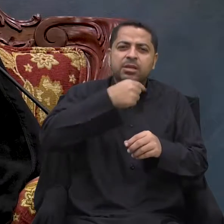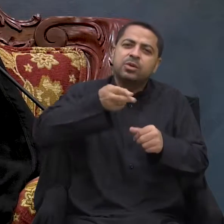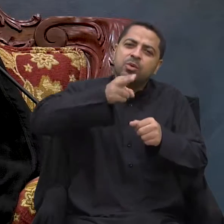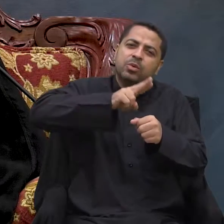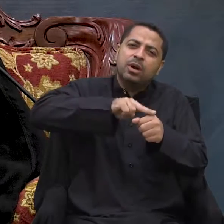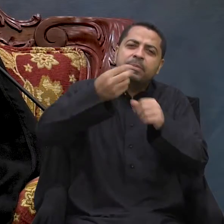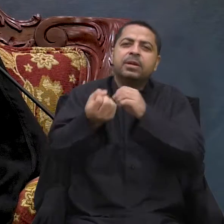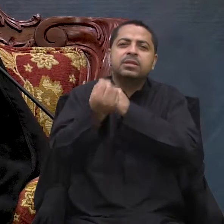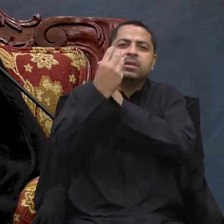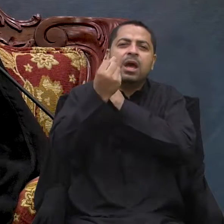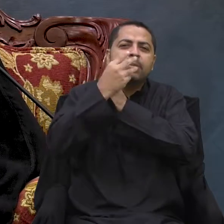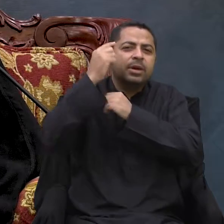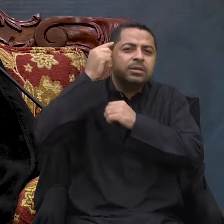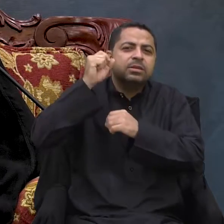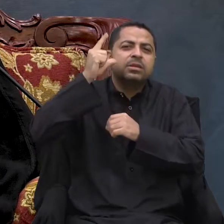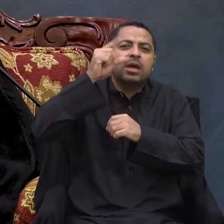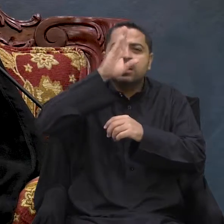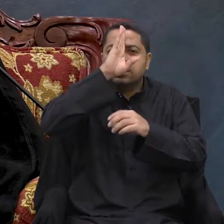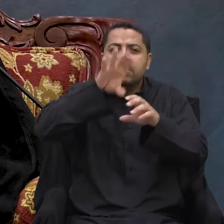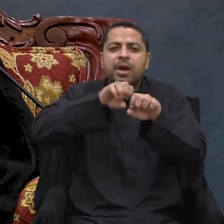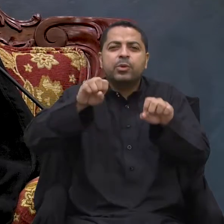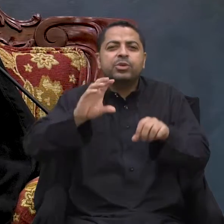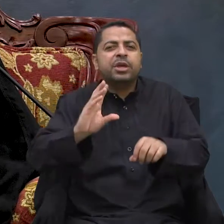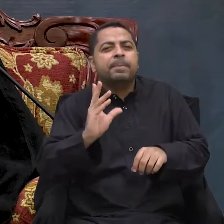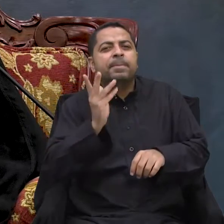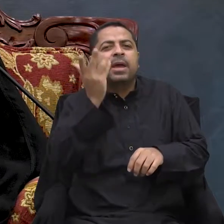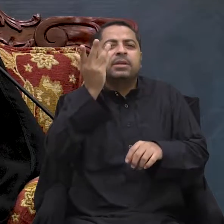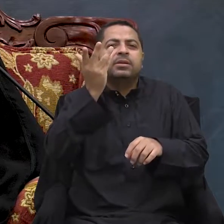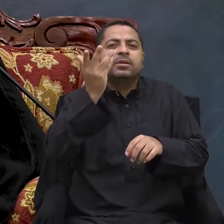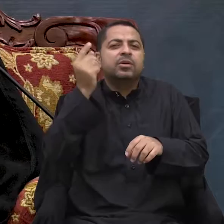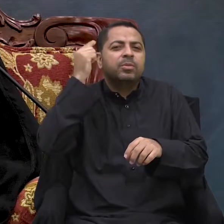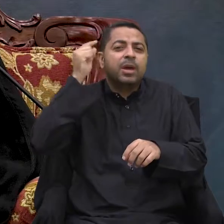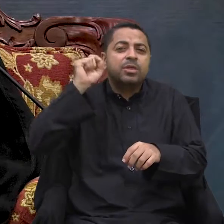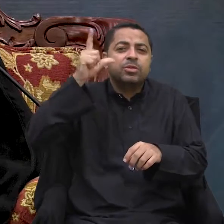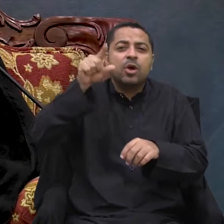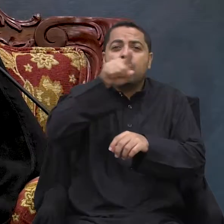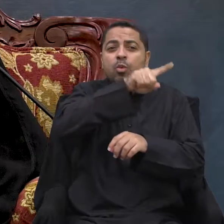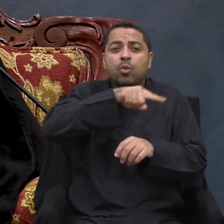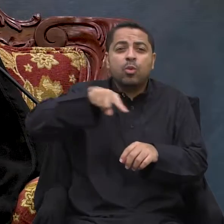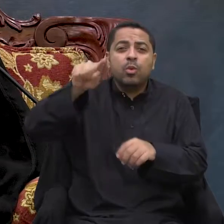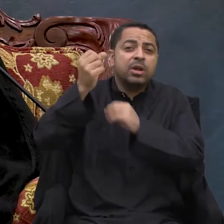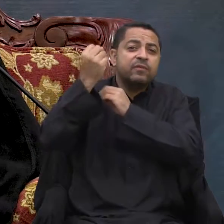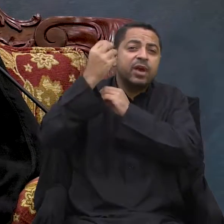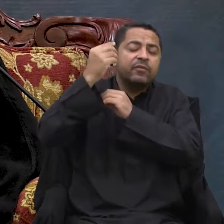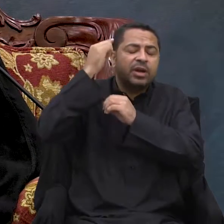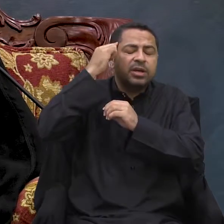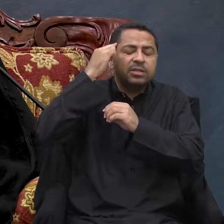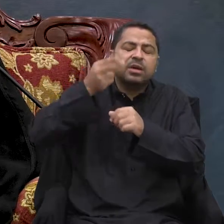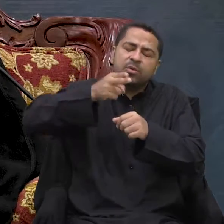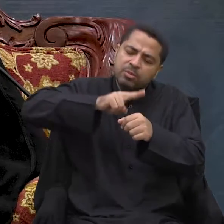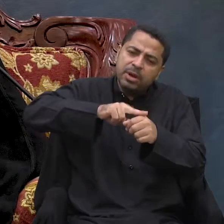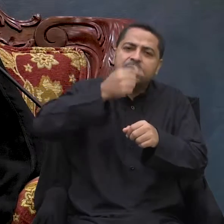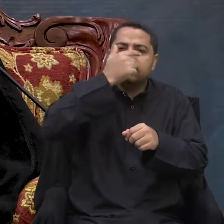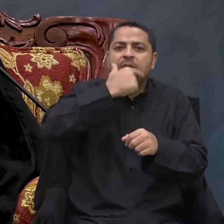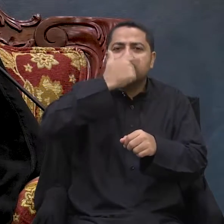العبرة والعبرة وبين المعرفة والدمعة، وفي